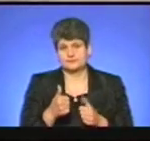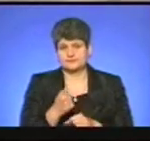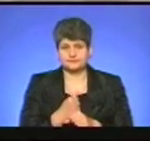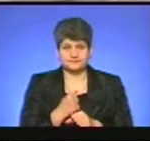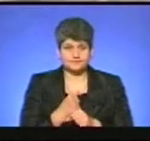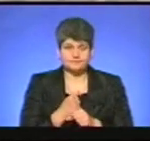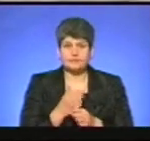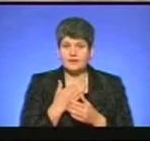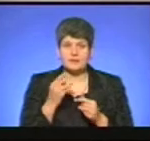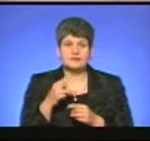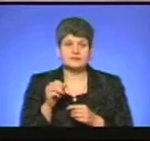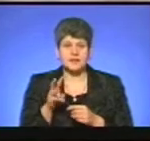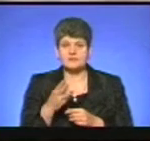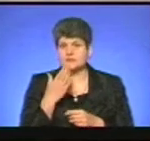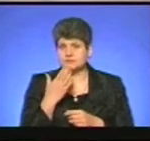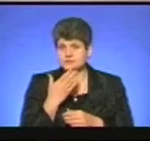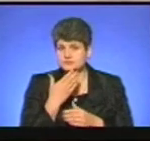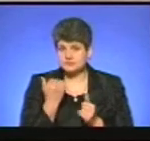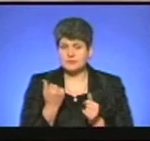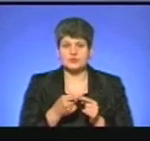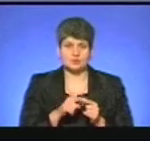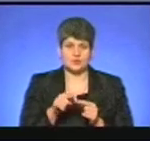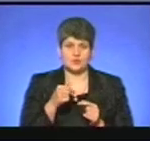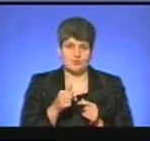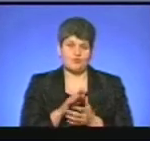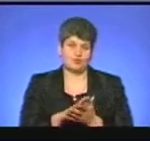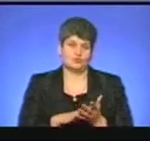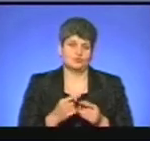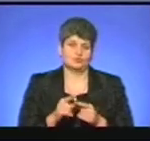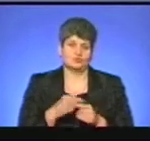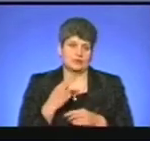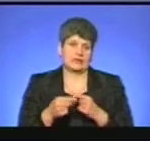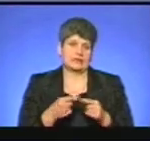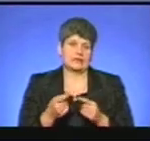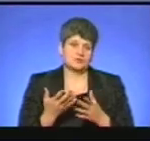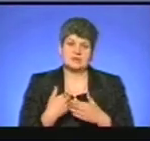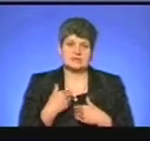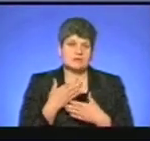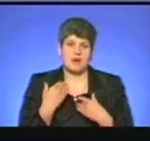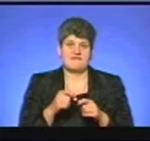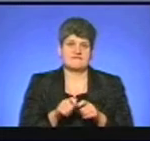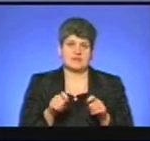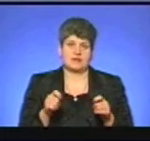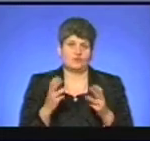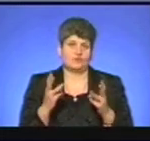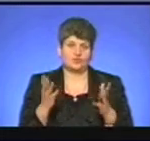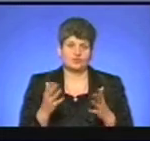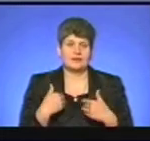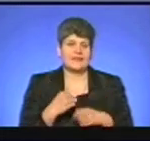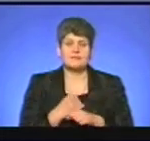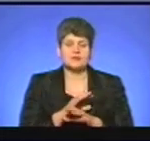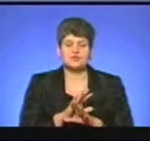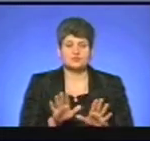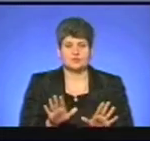оскільки нема диму, нема запаху. І ми цього року продовжили цю саму традицію. У нас немає відкритого вогню і, відповідно, ми з ним не працюємо.